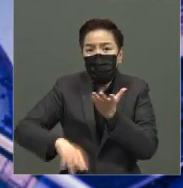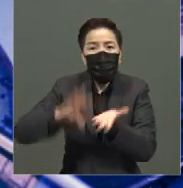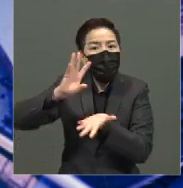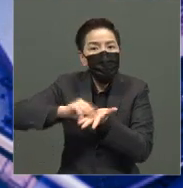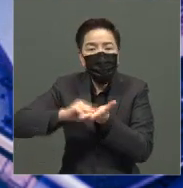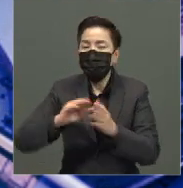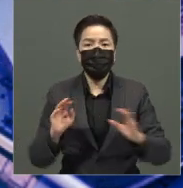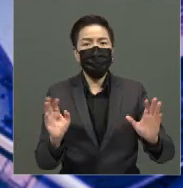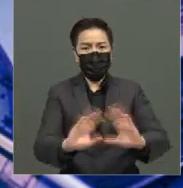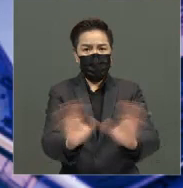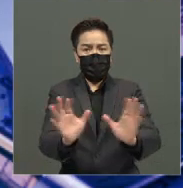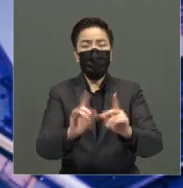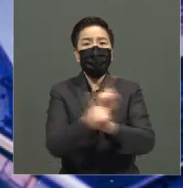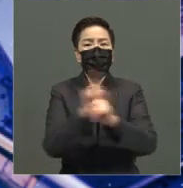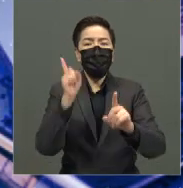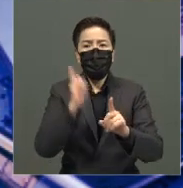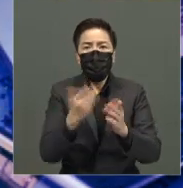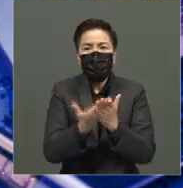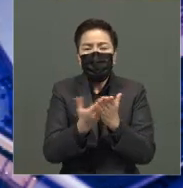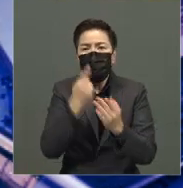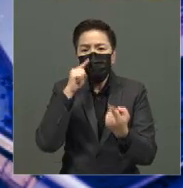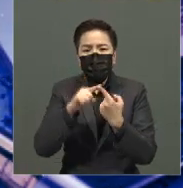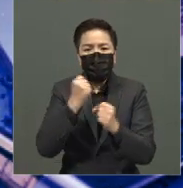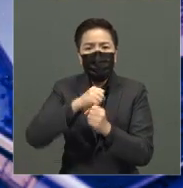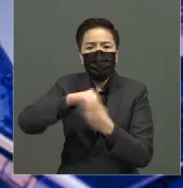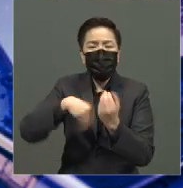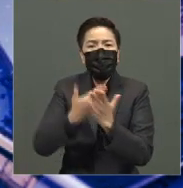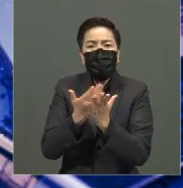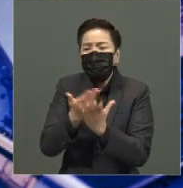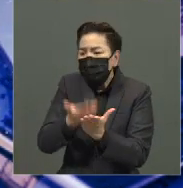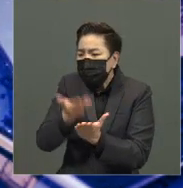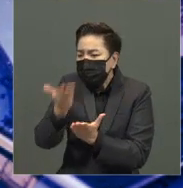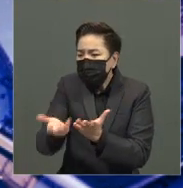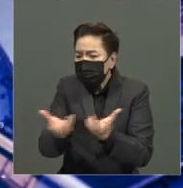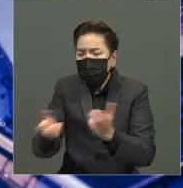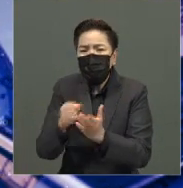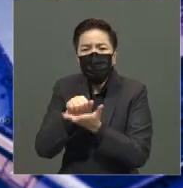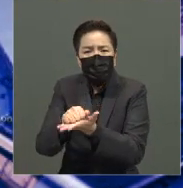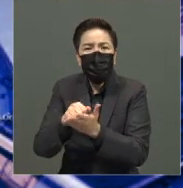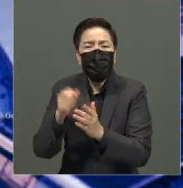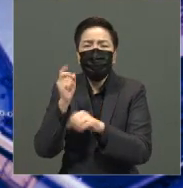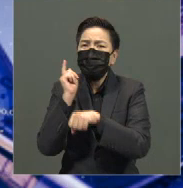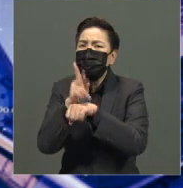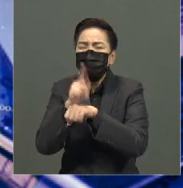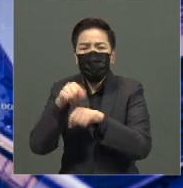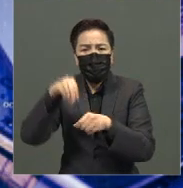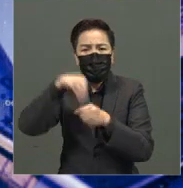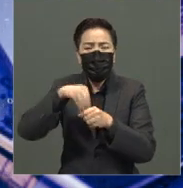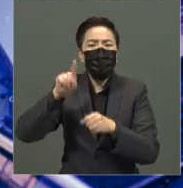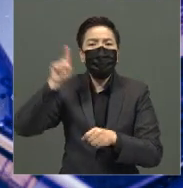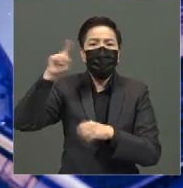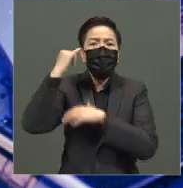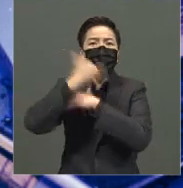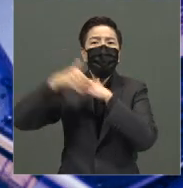ข้อมูลจากธนาคารแต่เป็นรายการที่เกิดจากการทำธุรกรรมชำระสินค้าและบริการกับการค้าออนไลน์ที่